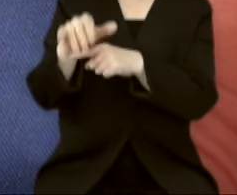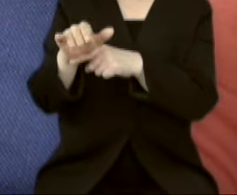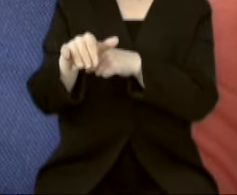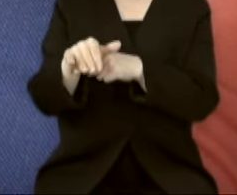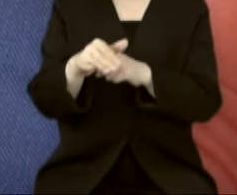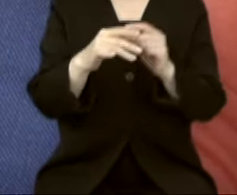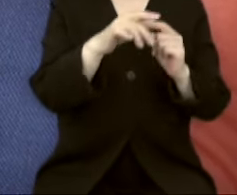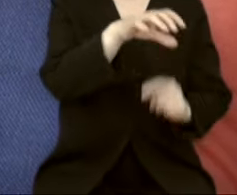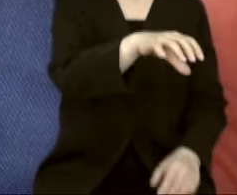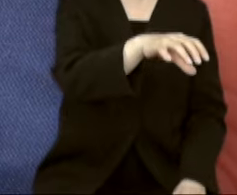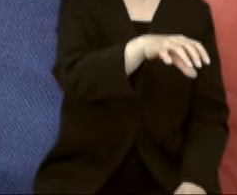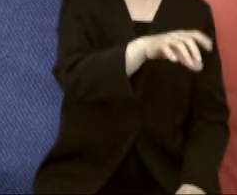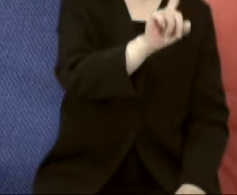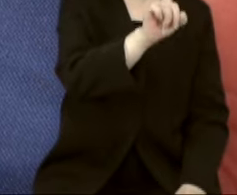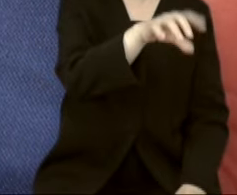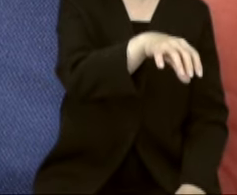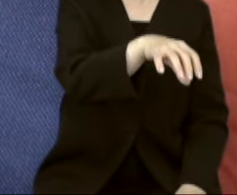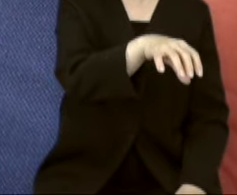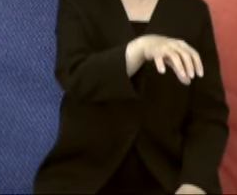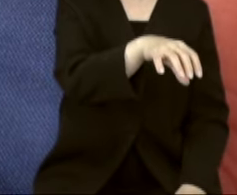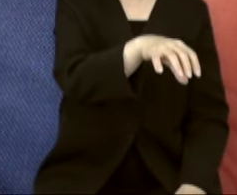시골적으로 한 군데 제가